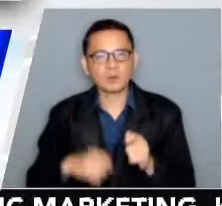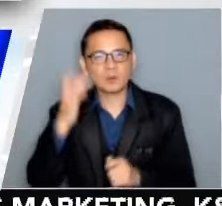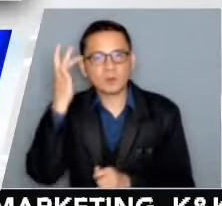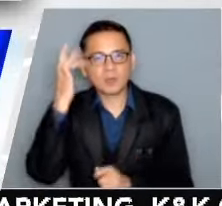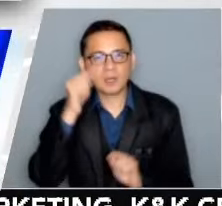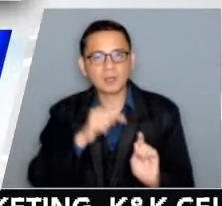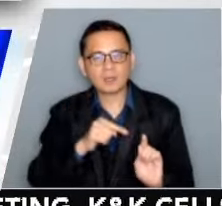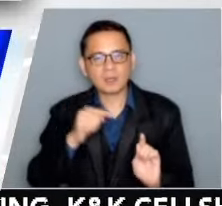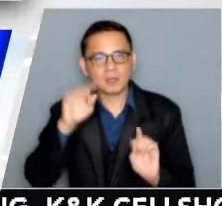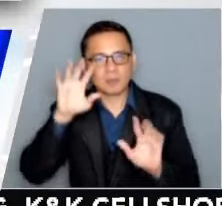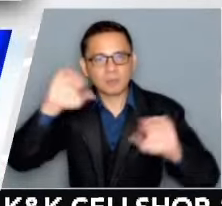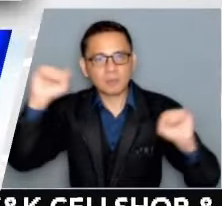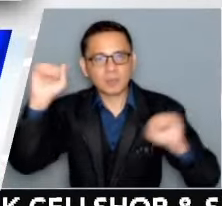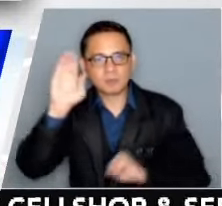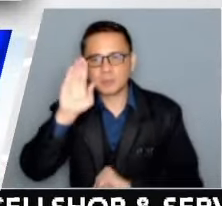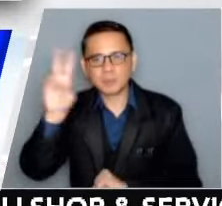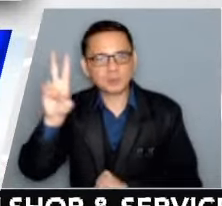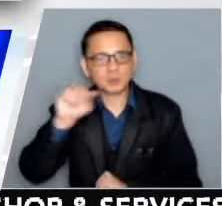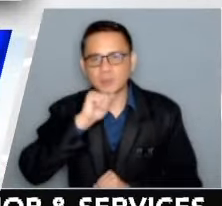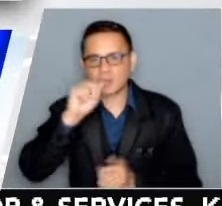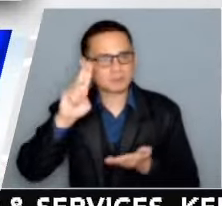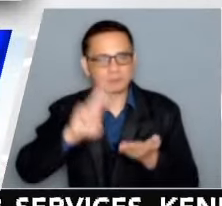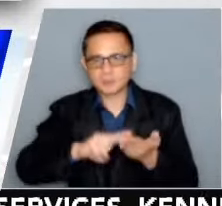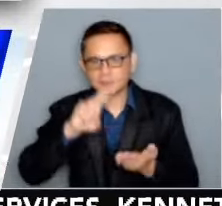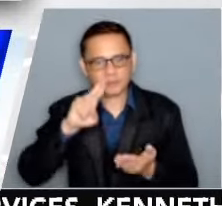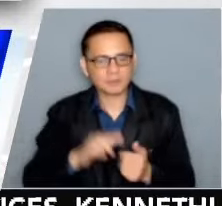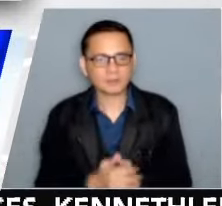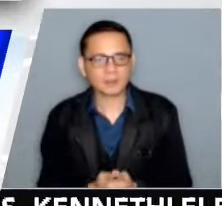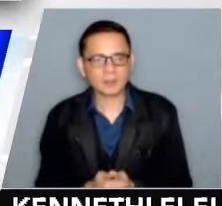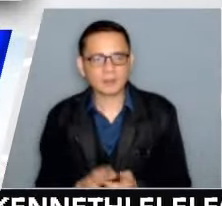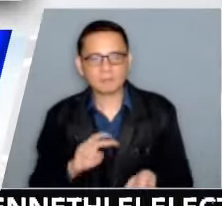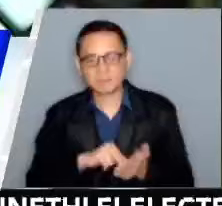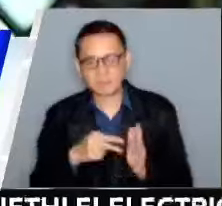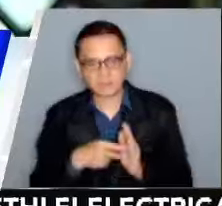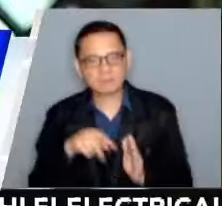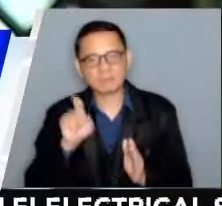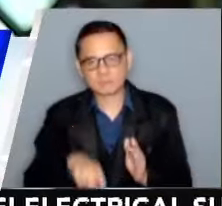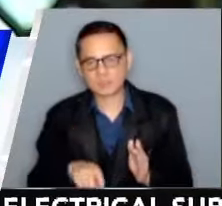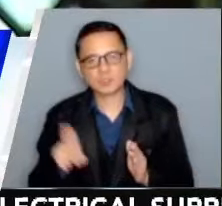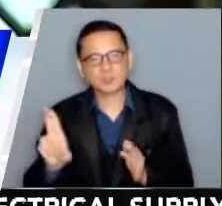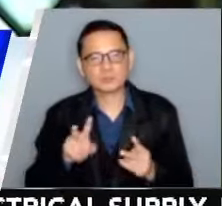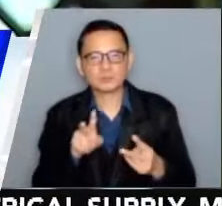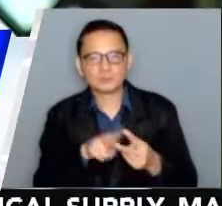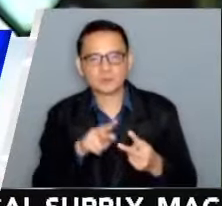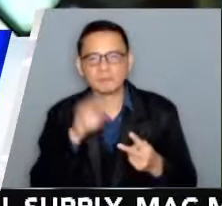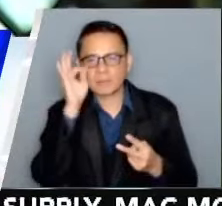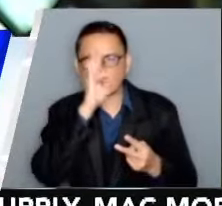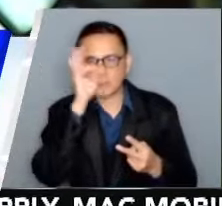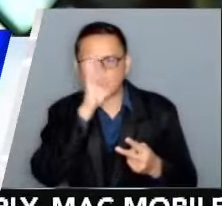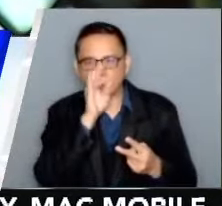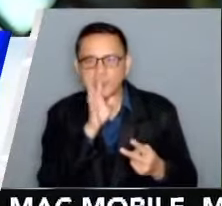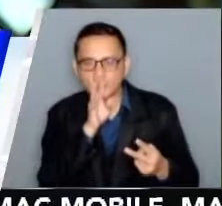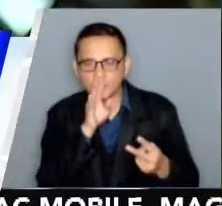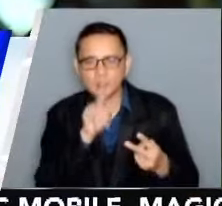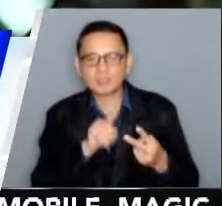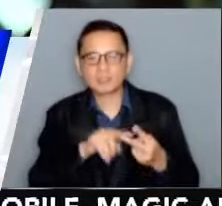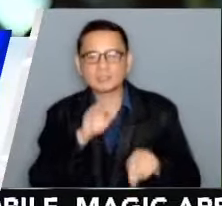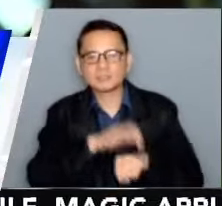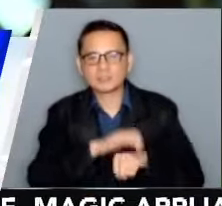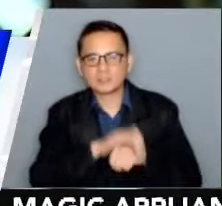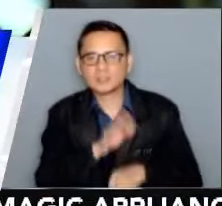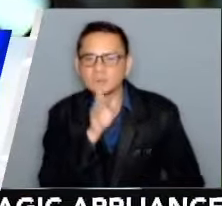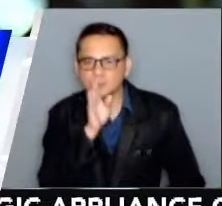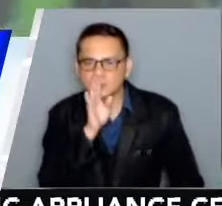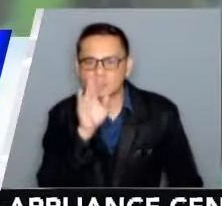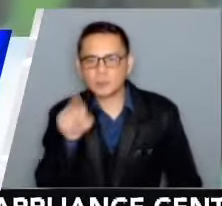Bongbong Marcos. Ibig sabihin, balik na sa Filipino at English ang wikang gagamitin sa pagtuturo o medium of instruction.